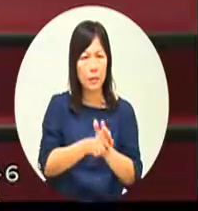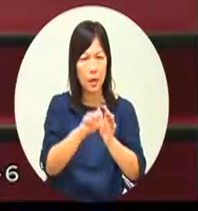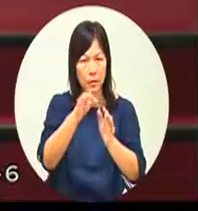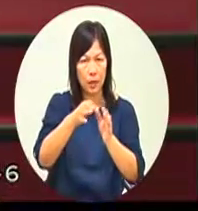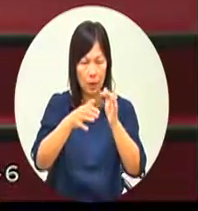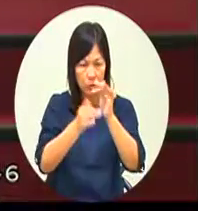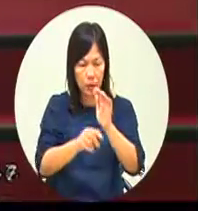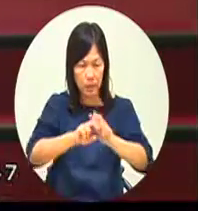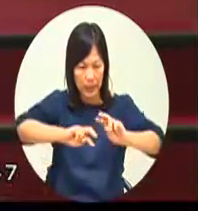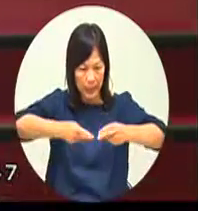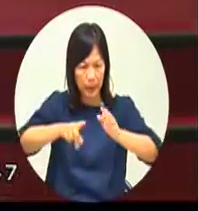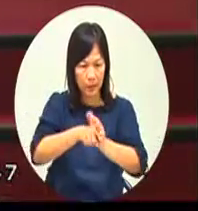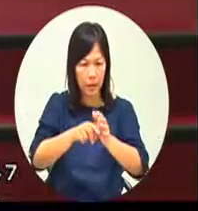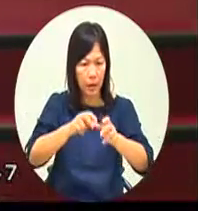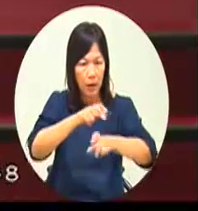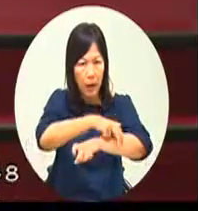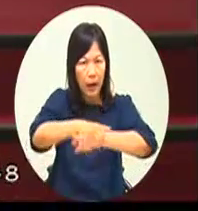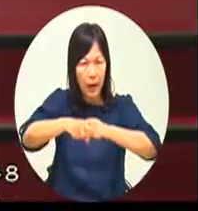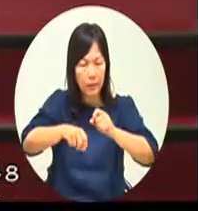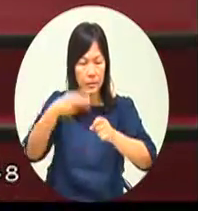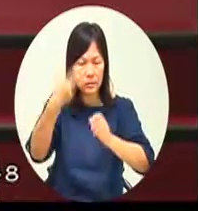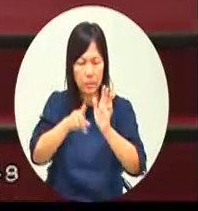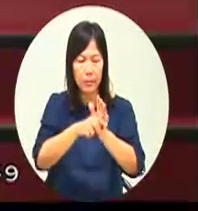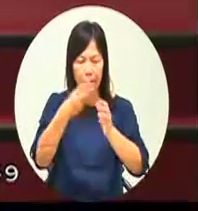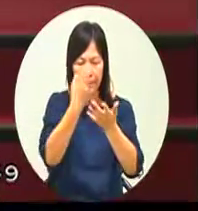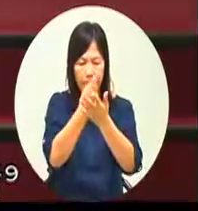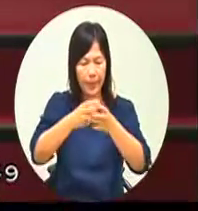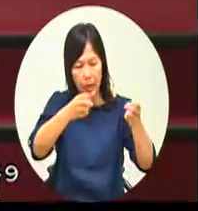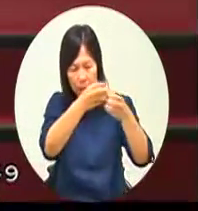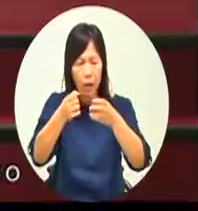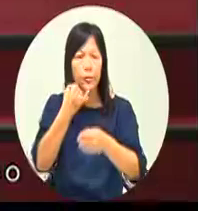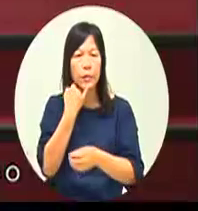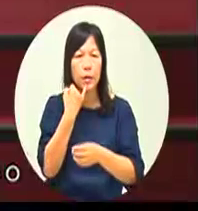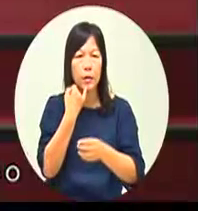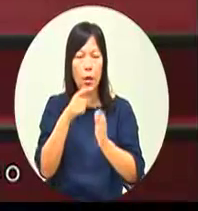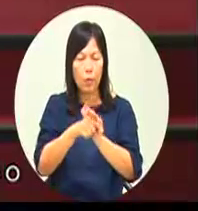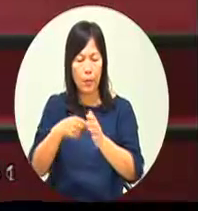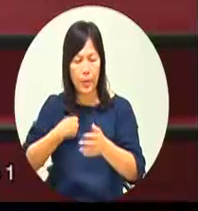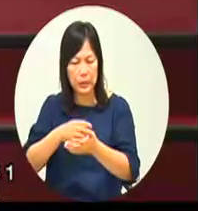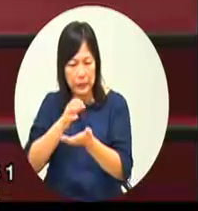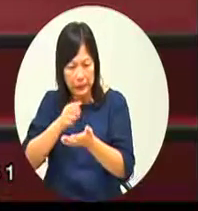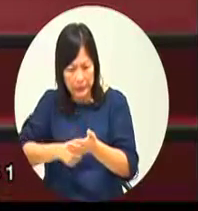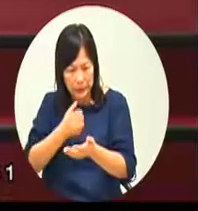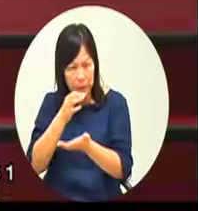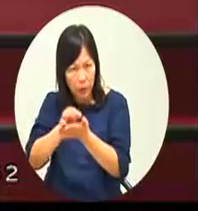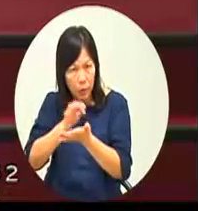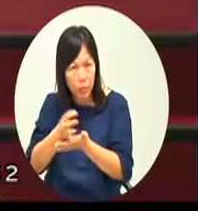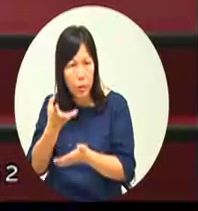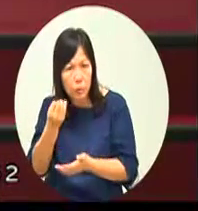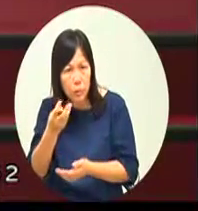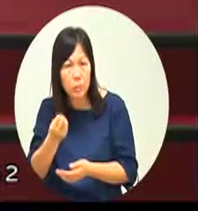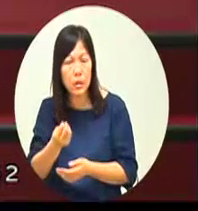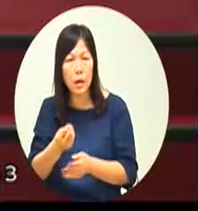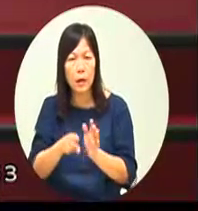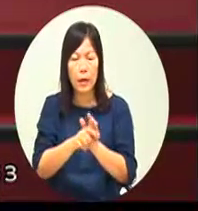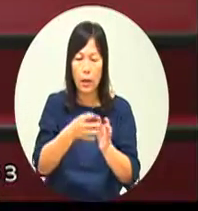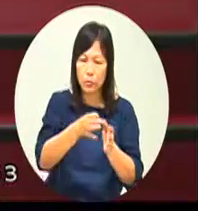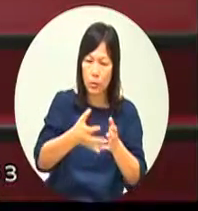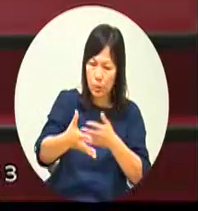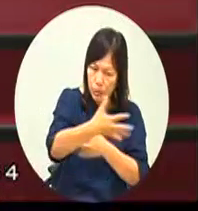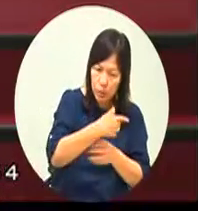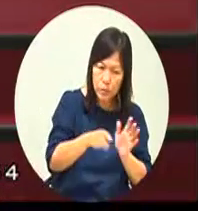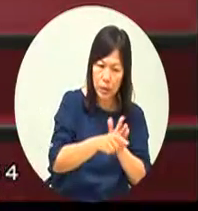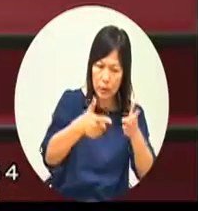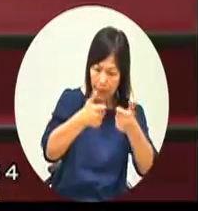正草案送进来，我觉得大家可以再讨论到底我们的成本在哪里，那应该收费多少是合